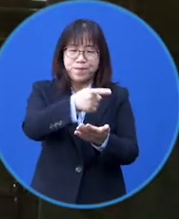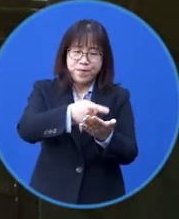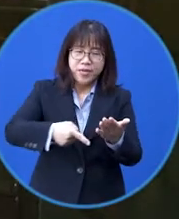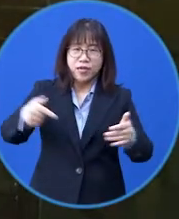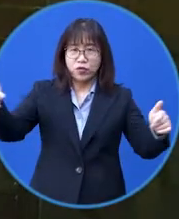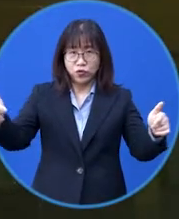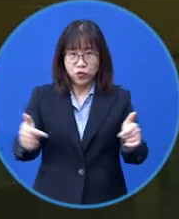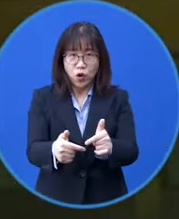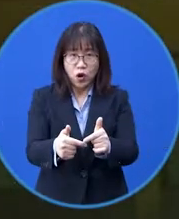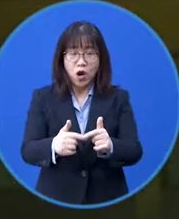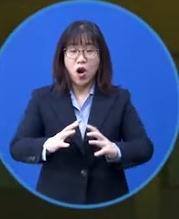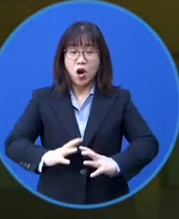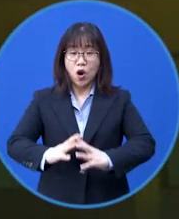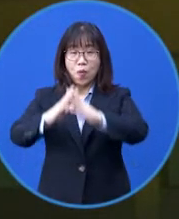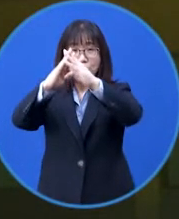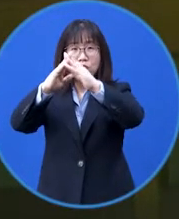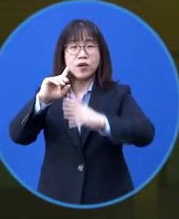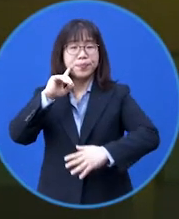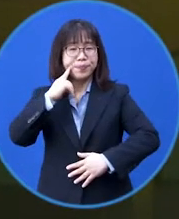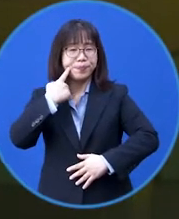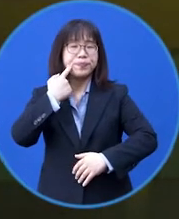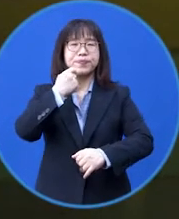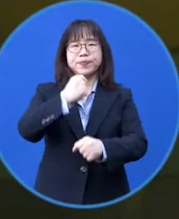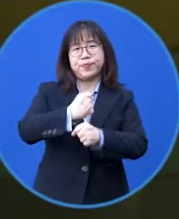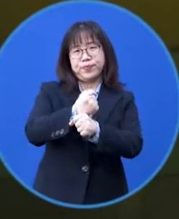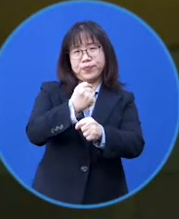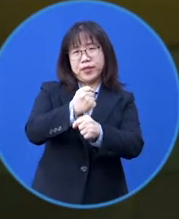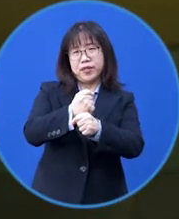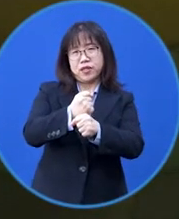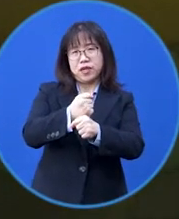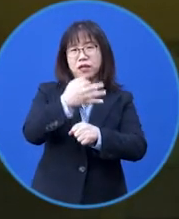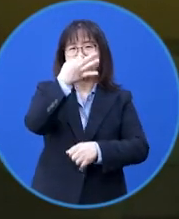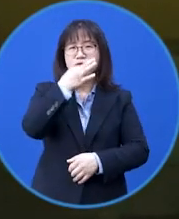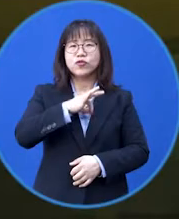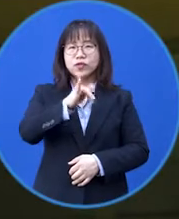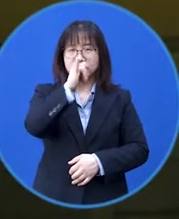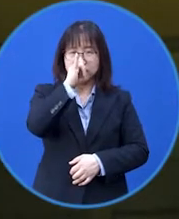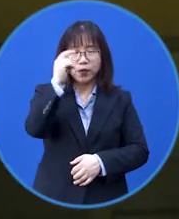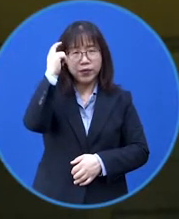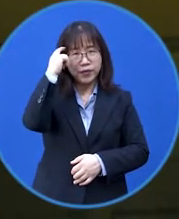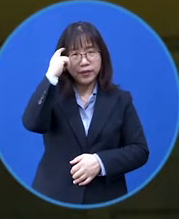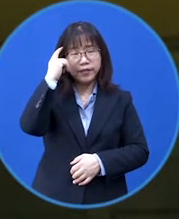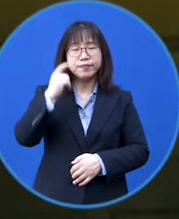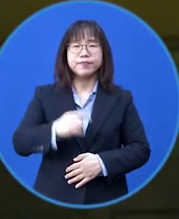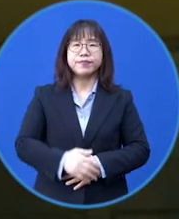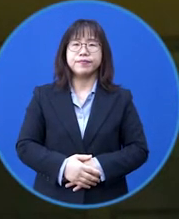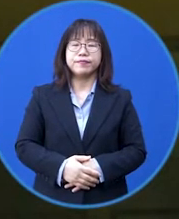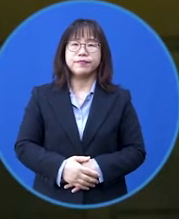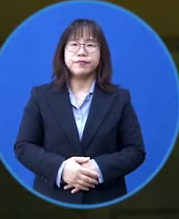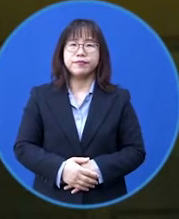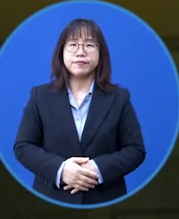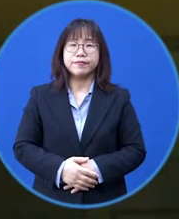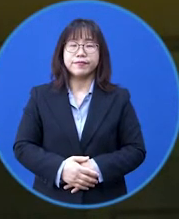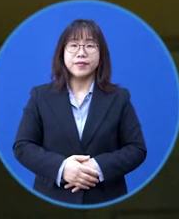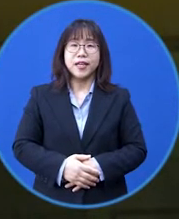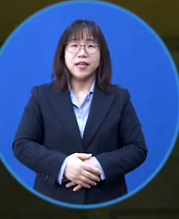있으며 건물의 특색도 살리고 아름다운 도시 미관을 조성하는 데도 도움이 될 것으로 기대하고